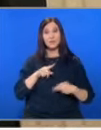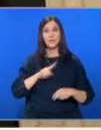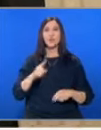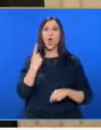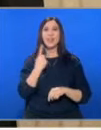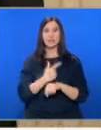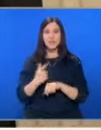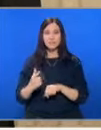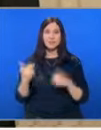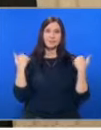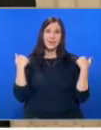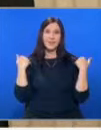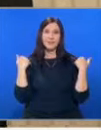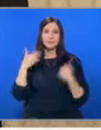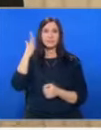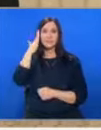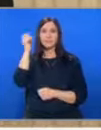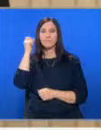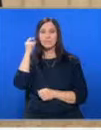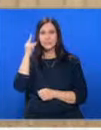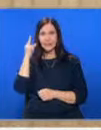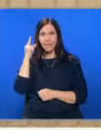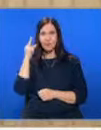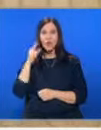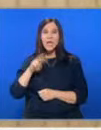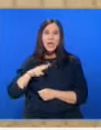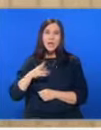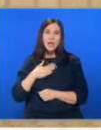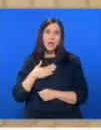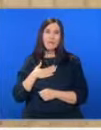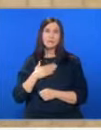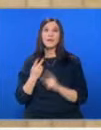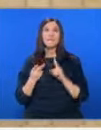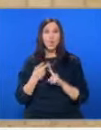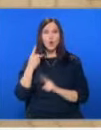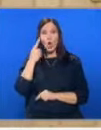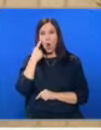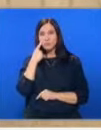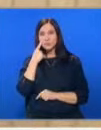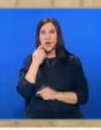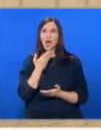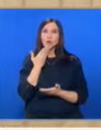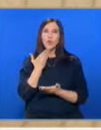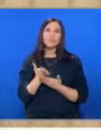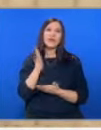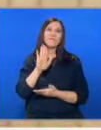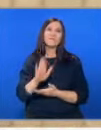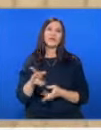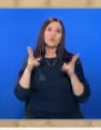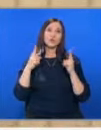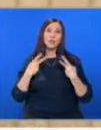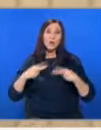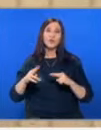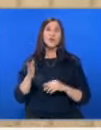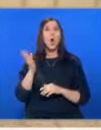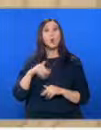с кандидат за министър-председател или имате втората опция да добивате вашето решение да го върнете още